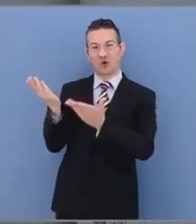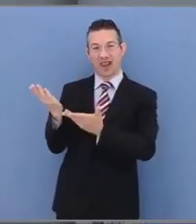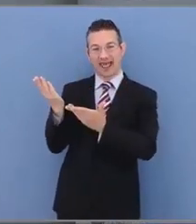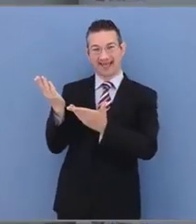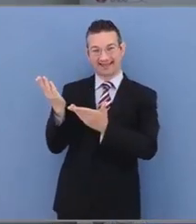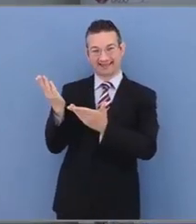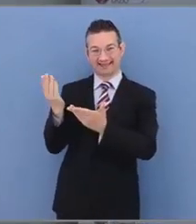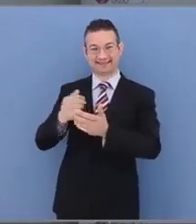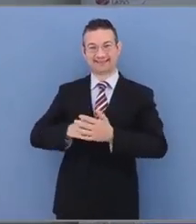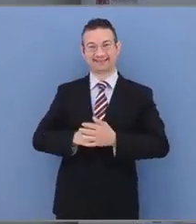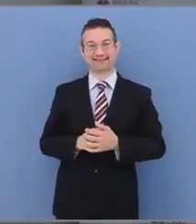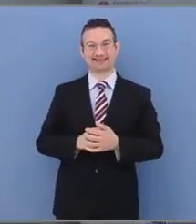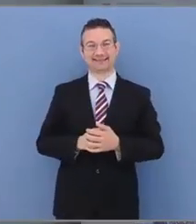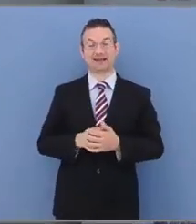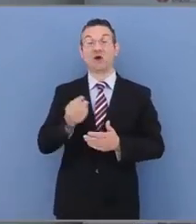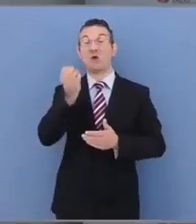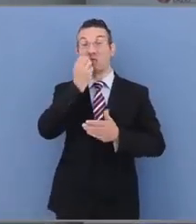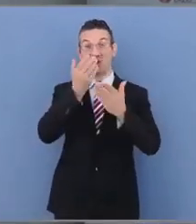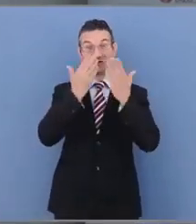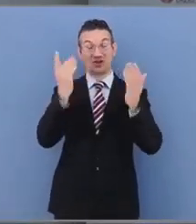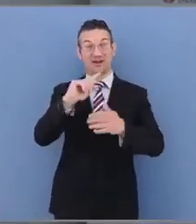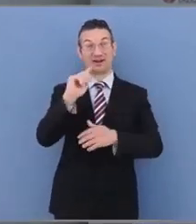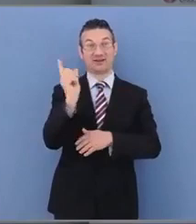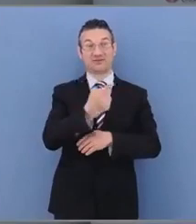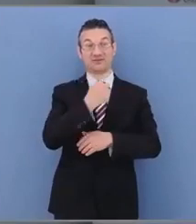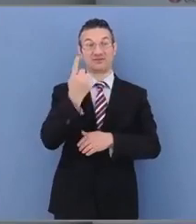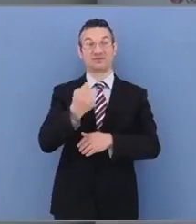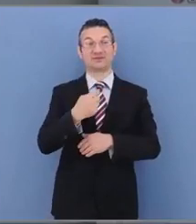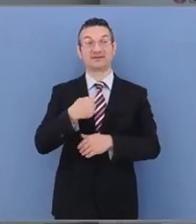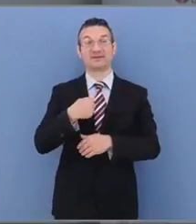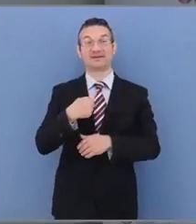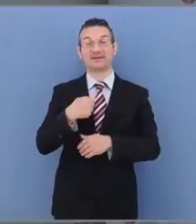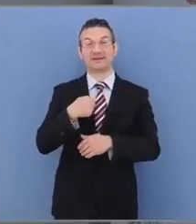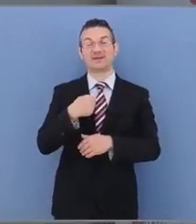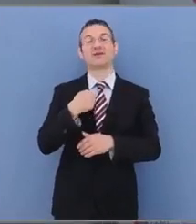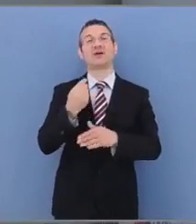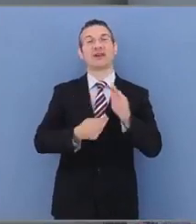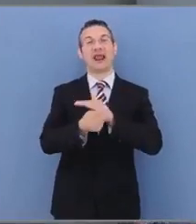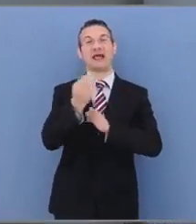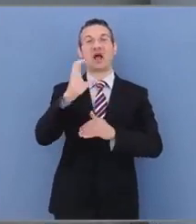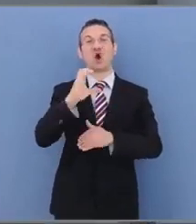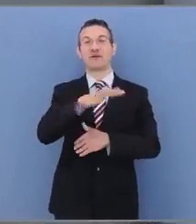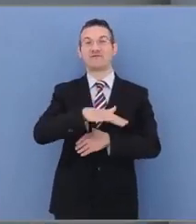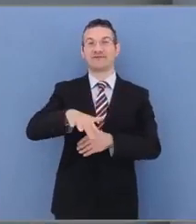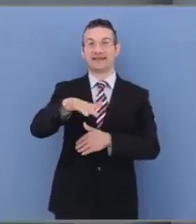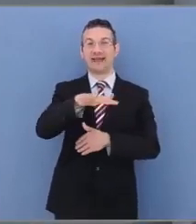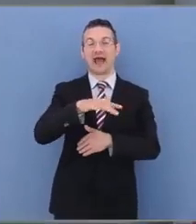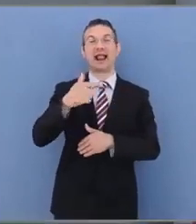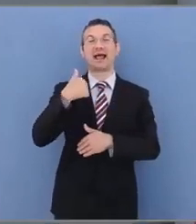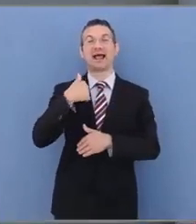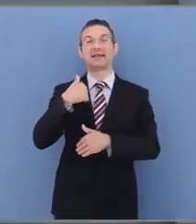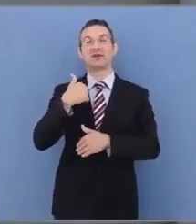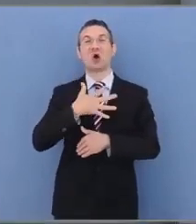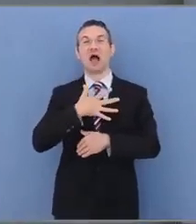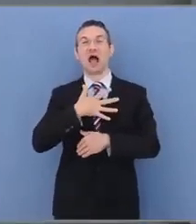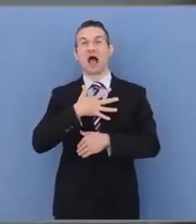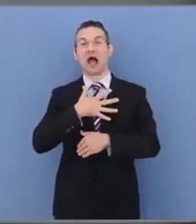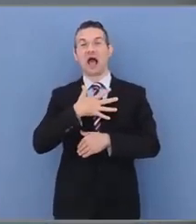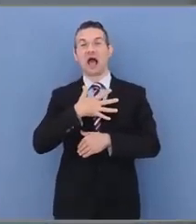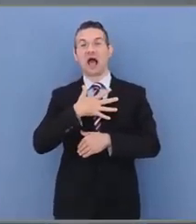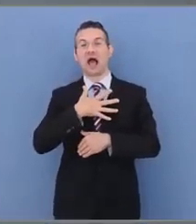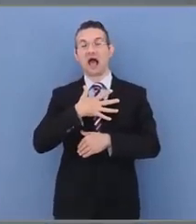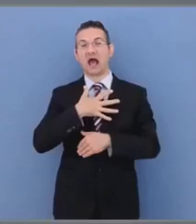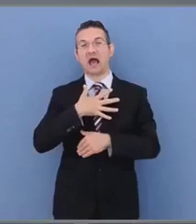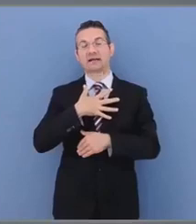Buongiorno a tutti, io sono Kadrin, una ragazza di Corviale. Sono venuta qui all'età delle medie,